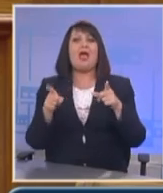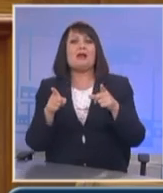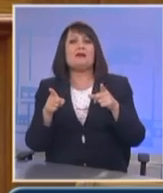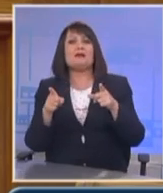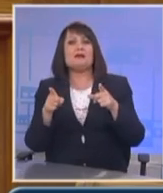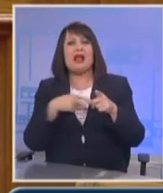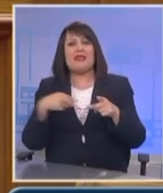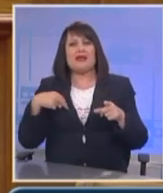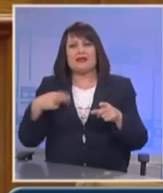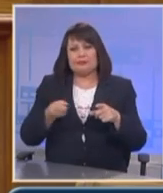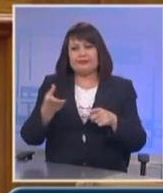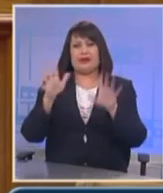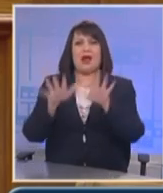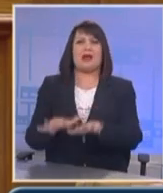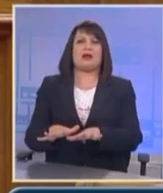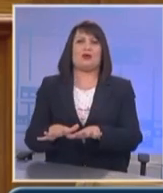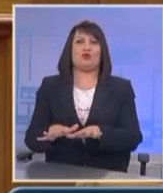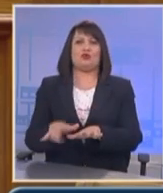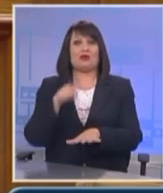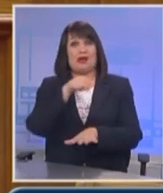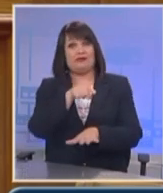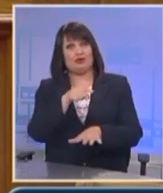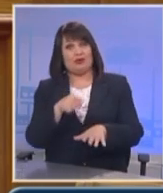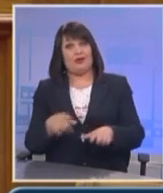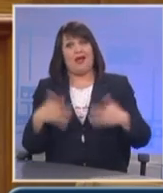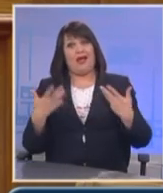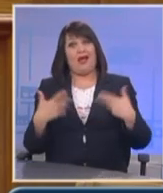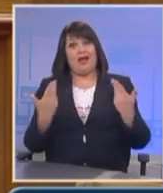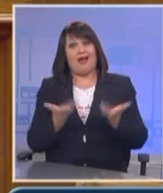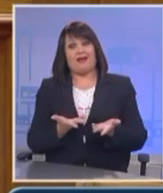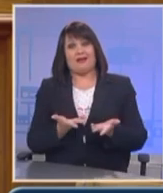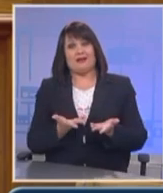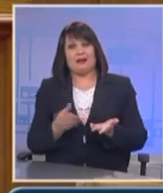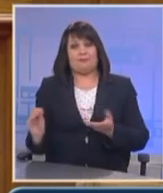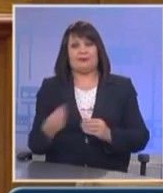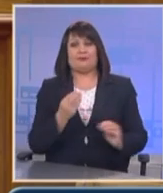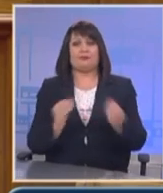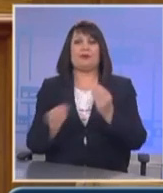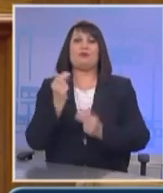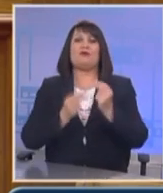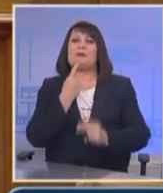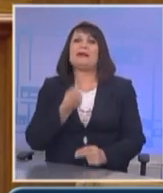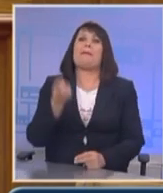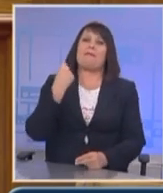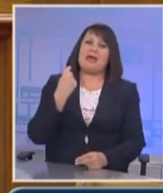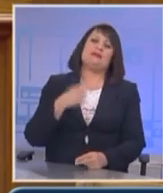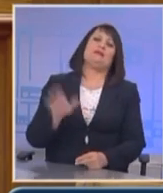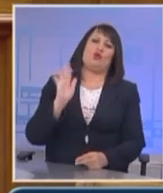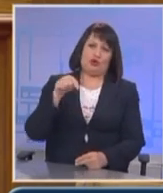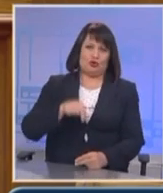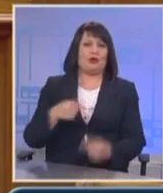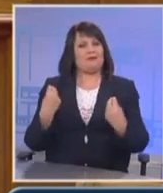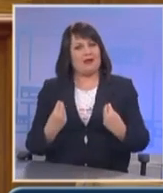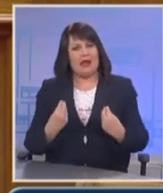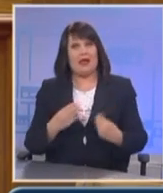άνεργους και αν πανηγυρίζετε για το αυτονόητο γιατί δεν δημιουργήσατε τα προβλήματα που δημιουργήσατε πέρσι στο άνοιγμα των σχολείων,